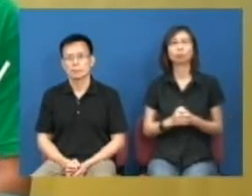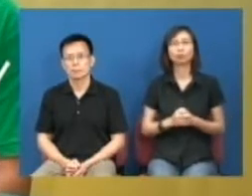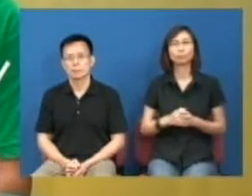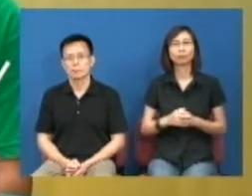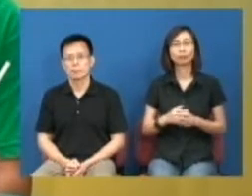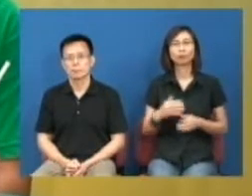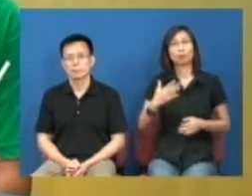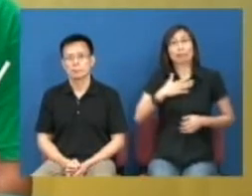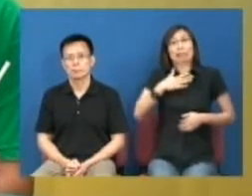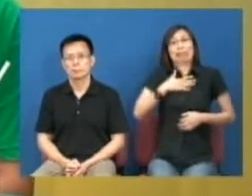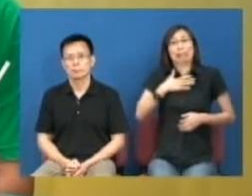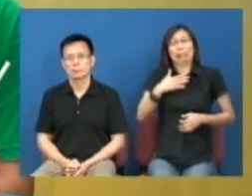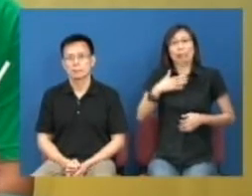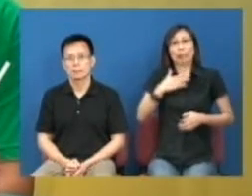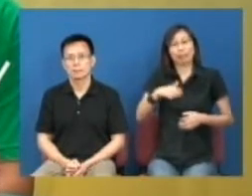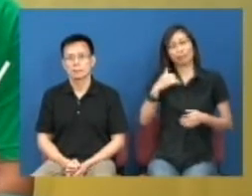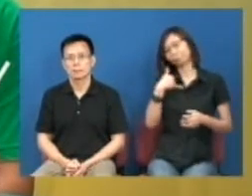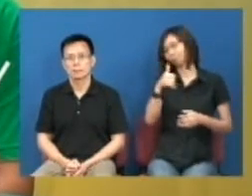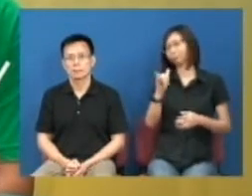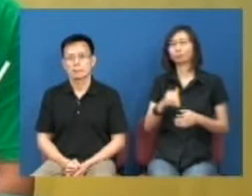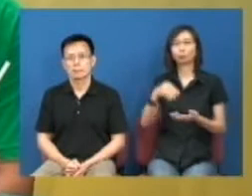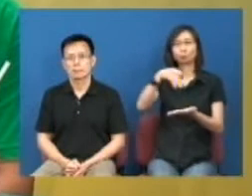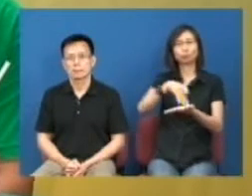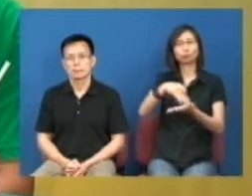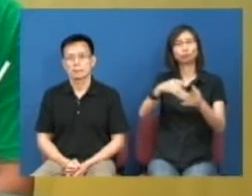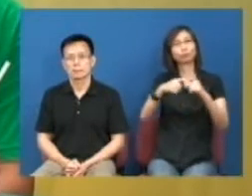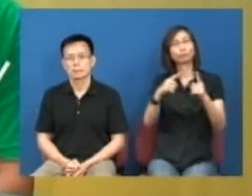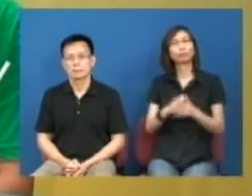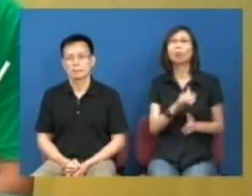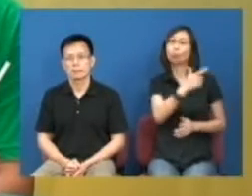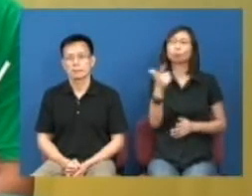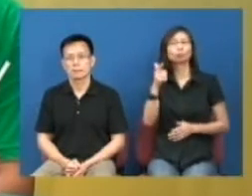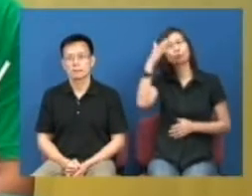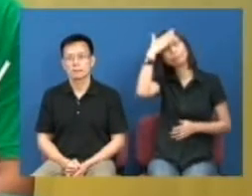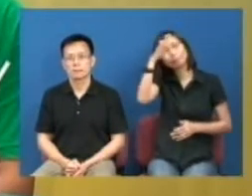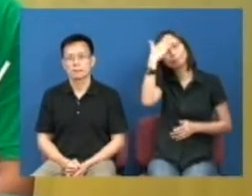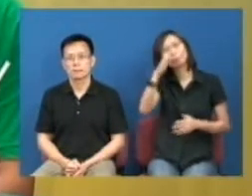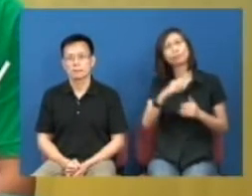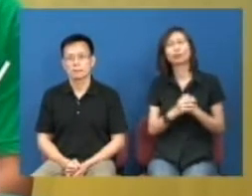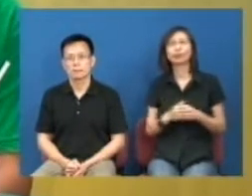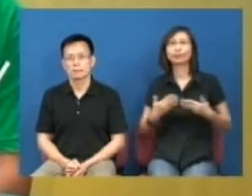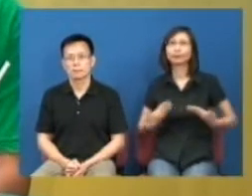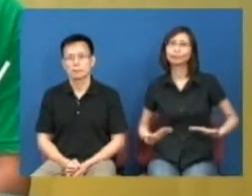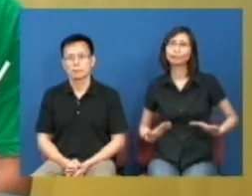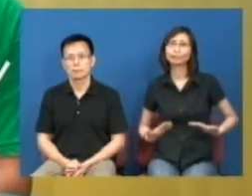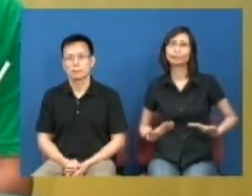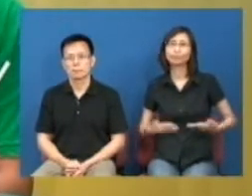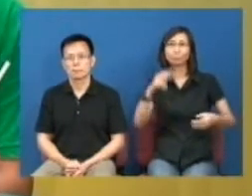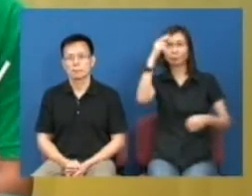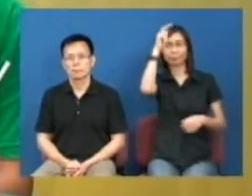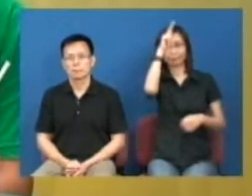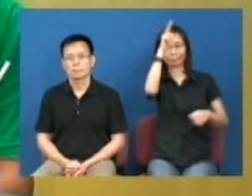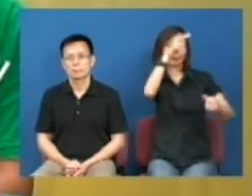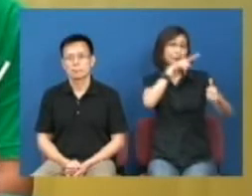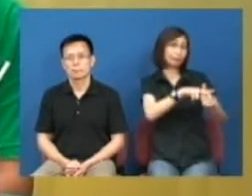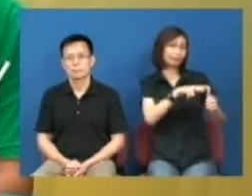些想參與的人。當然其實如果明眼人一看就知道，就是說在現在這個政治環境，當然特區